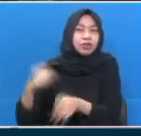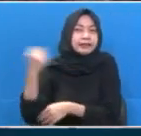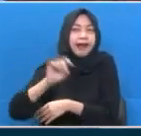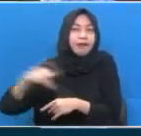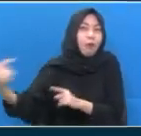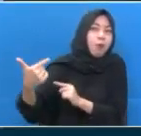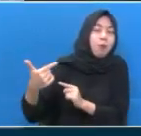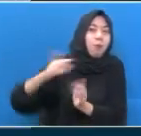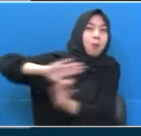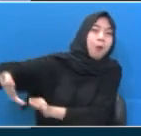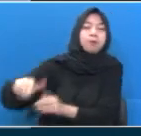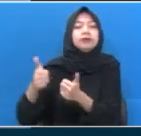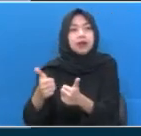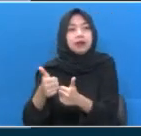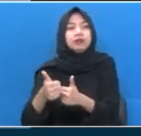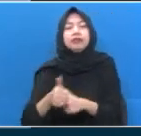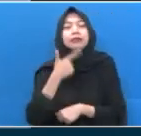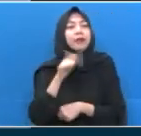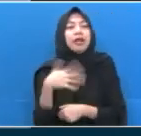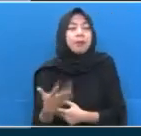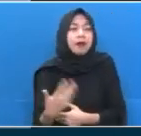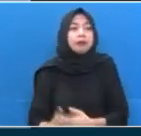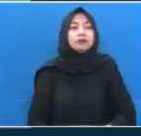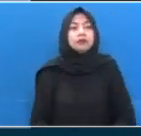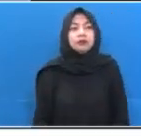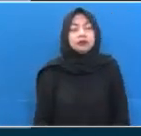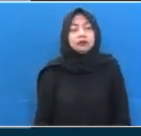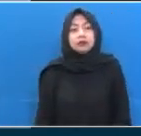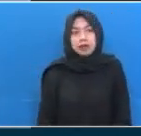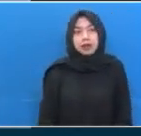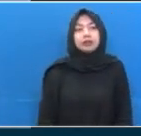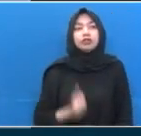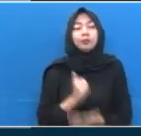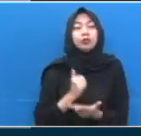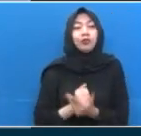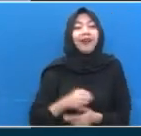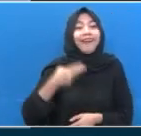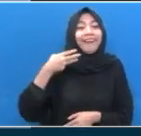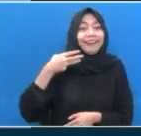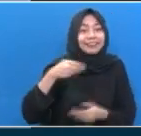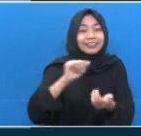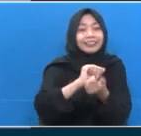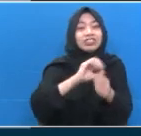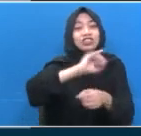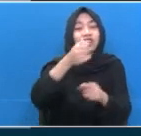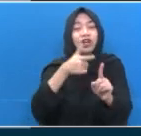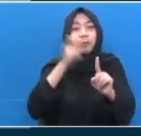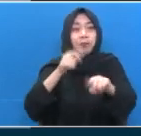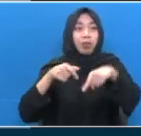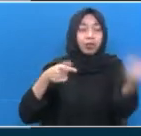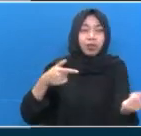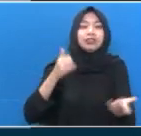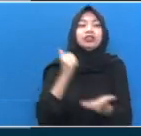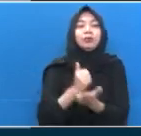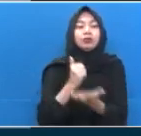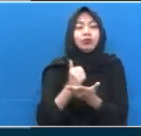nanti kalau mengenai peran dari Klien saya ini kan sudah sangat jelas ya ini kan pasal